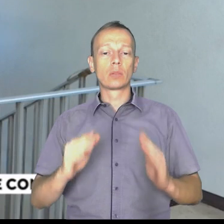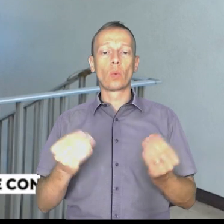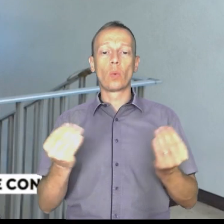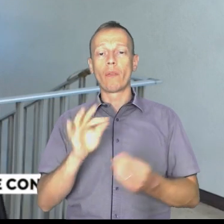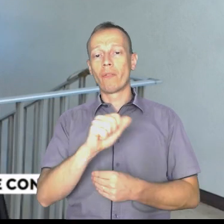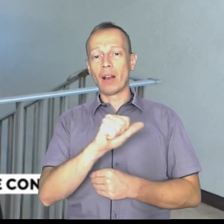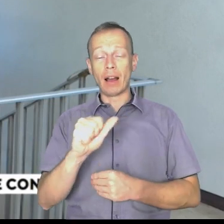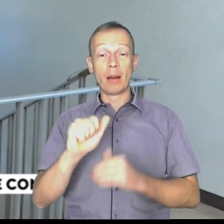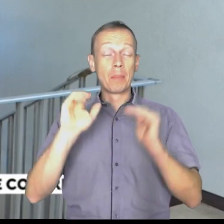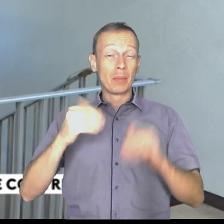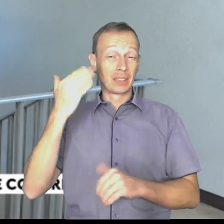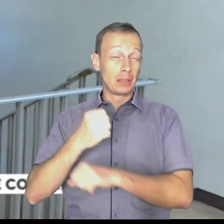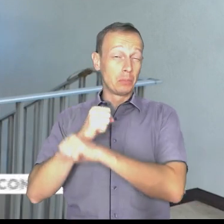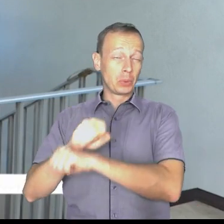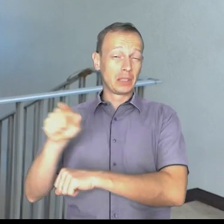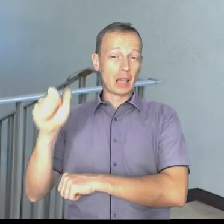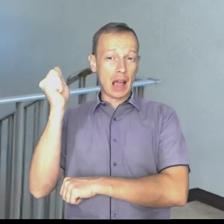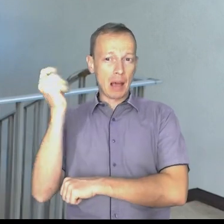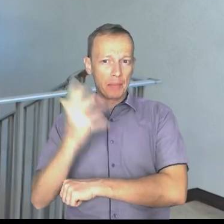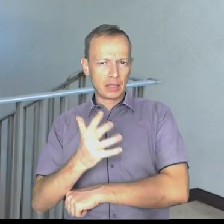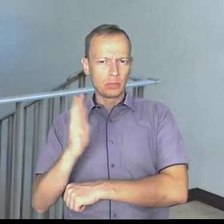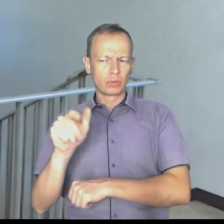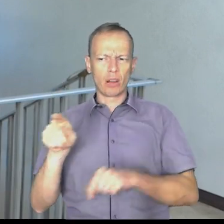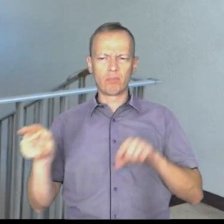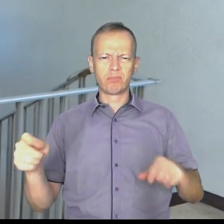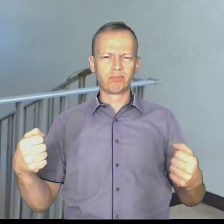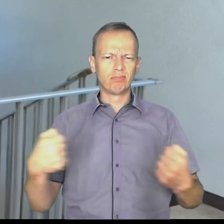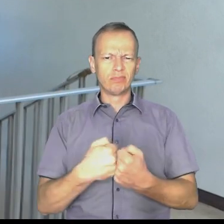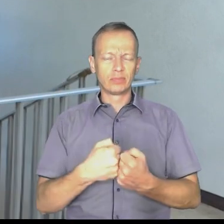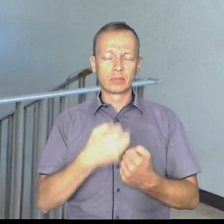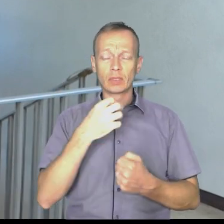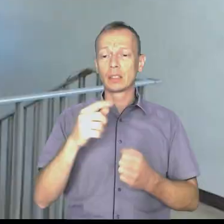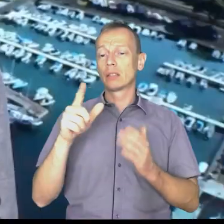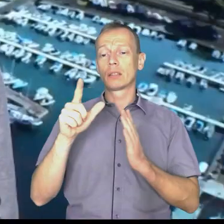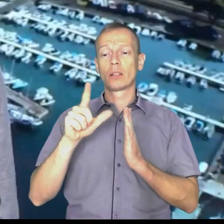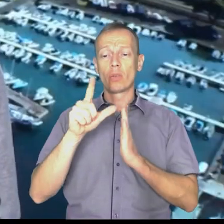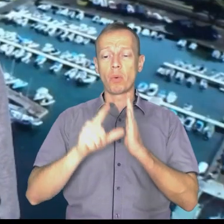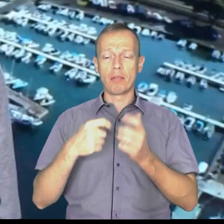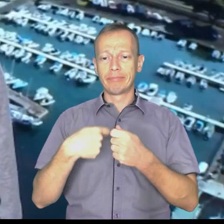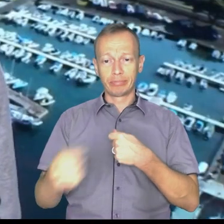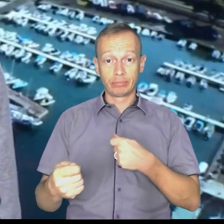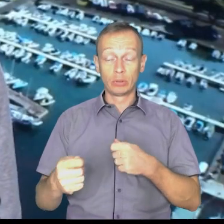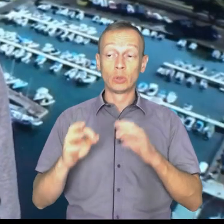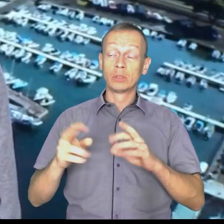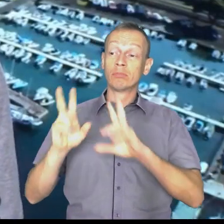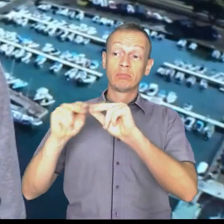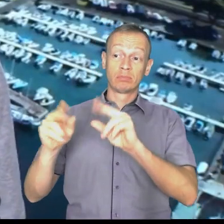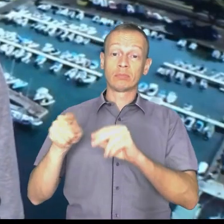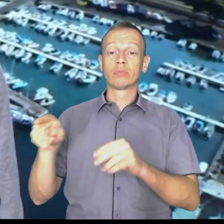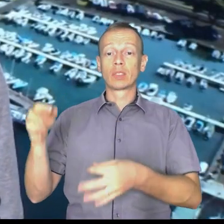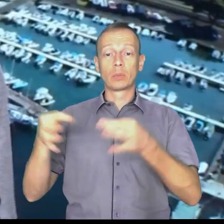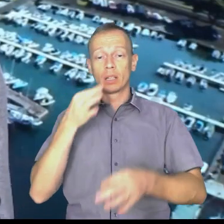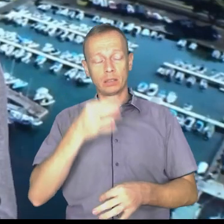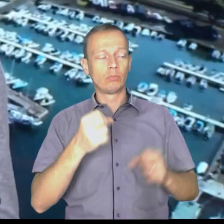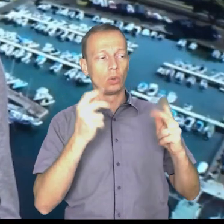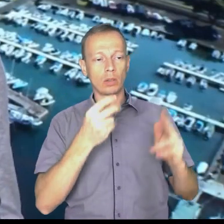aux États-Unis. Donc moi j'ai soutenu que ce mode opératoire était illégal et la Cour m'a donné raison. Voilà, on en saura un peu plus donc ce soir dans